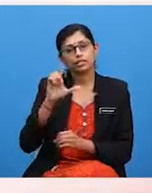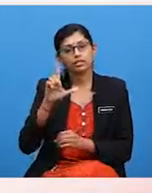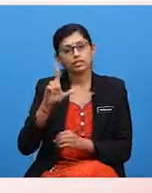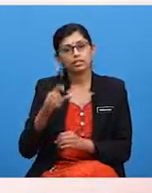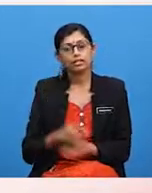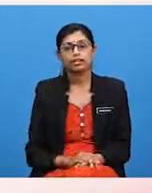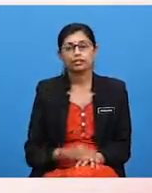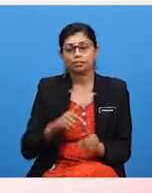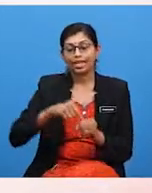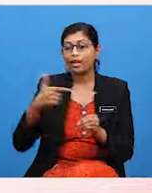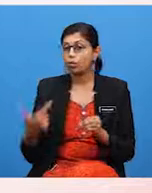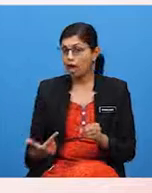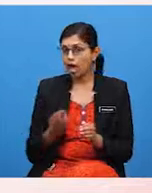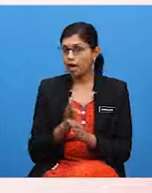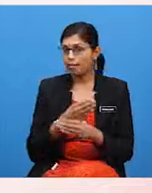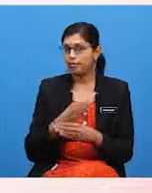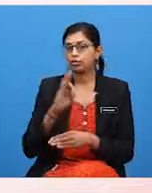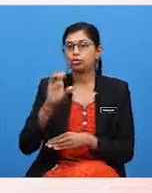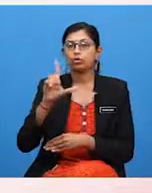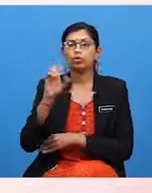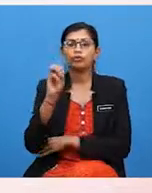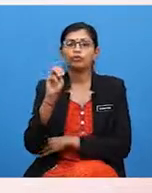luar membentuk phloem.